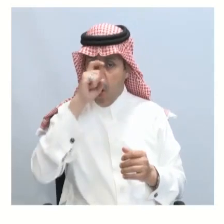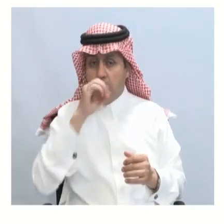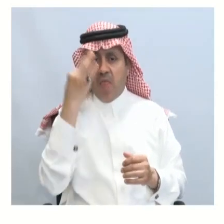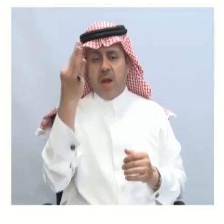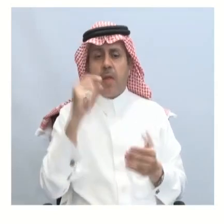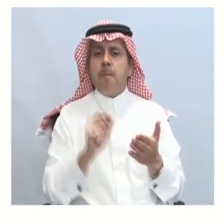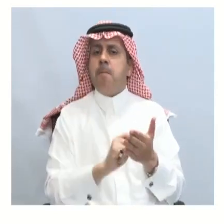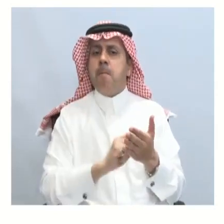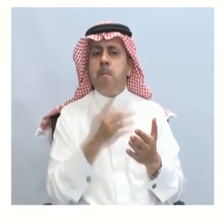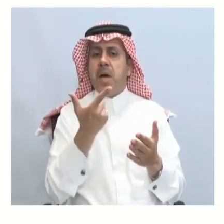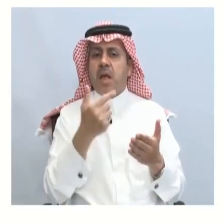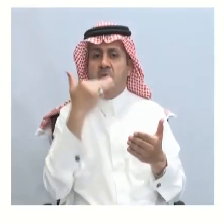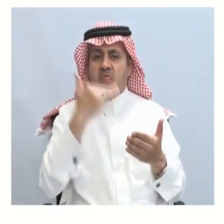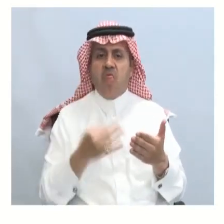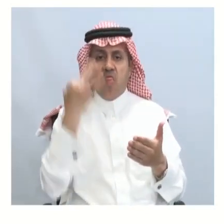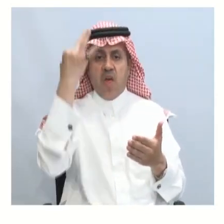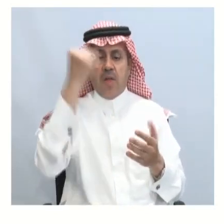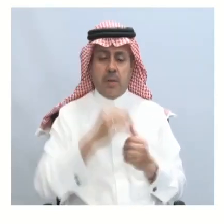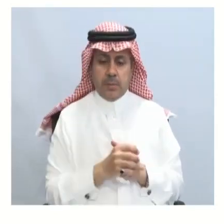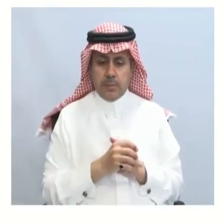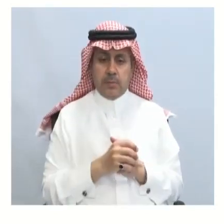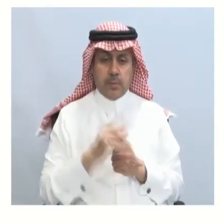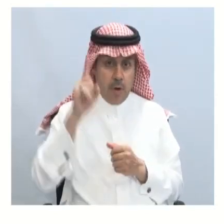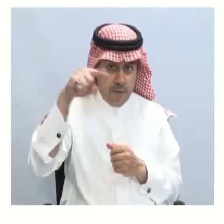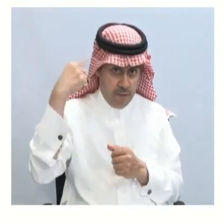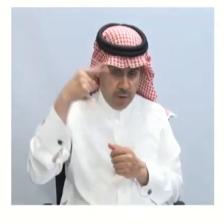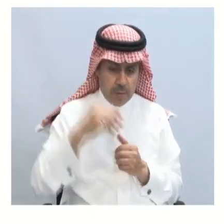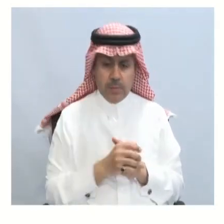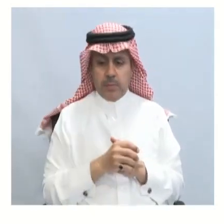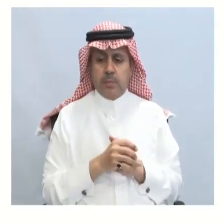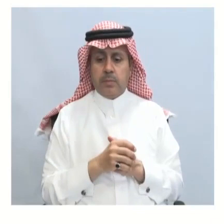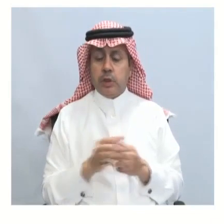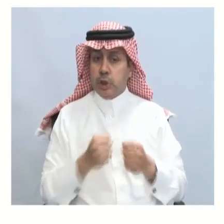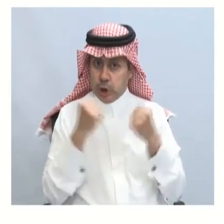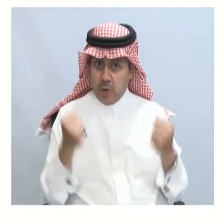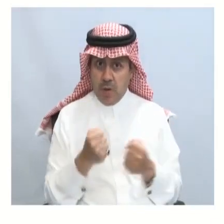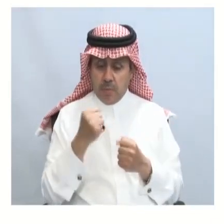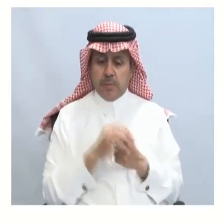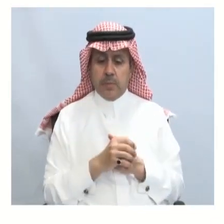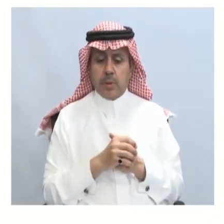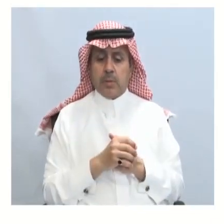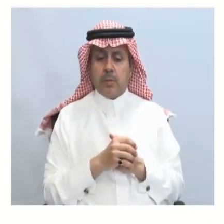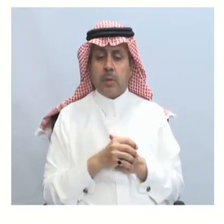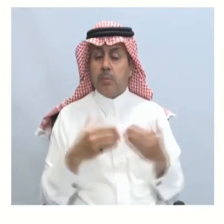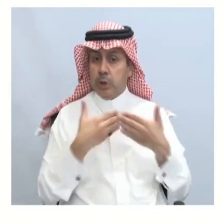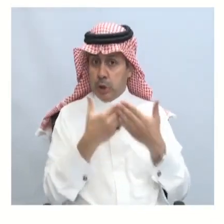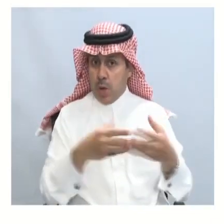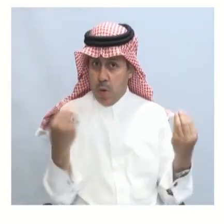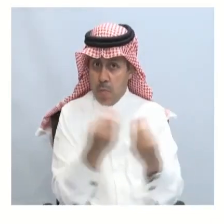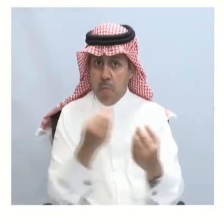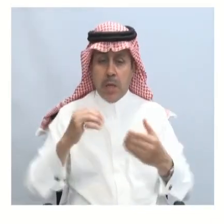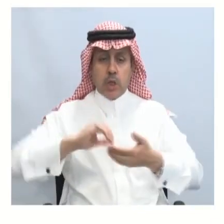التي وردت في الايات اريد منك ان تجيب على هذا النشاط كذلك النشاط الاخر وهو بالتعاون مع